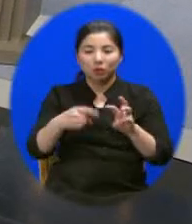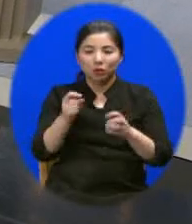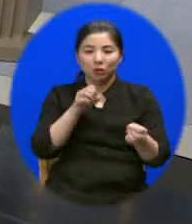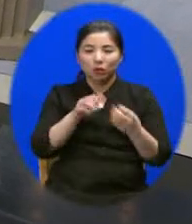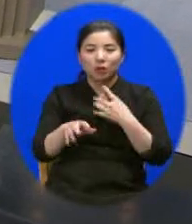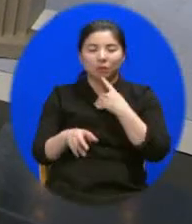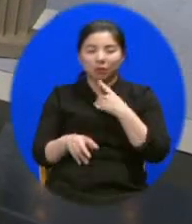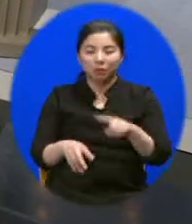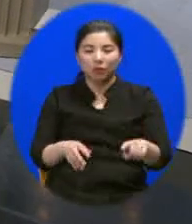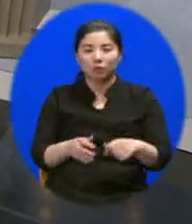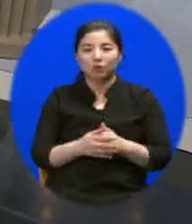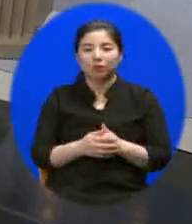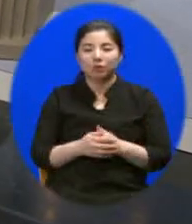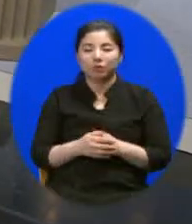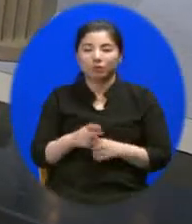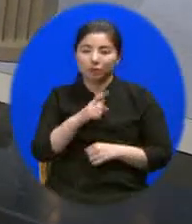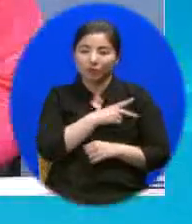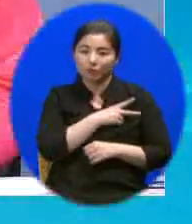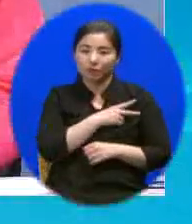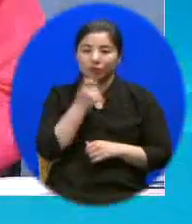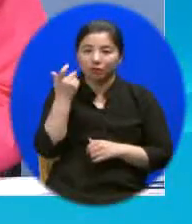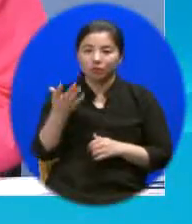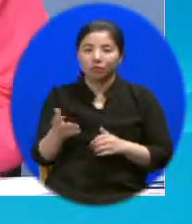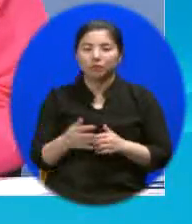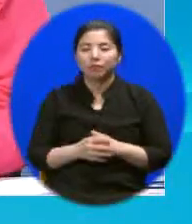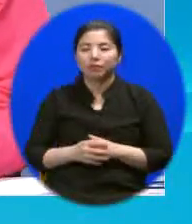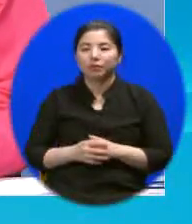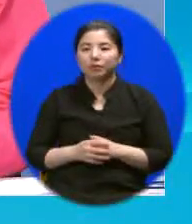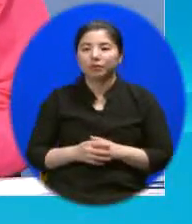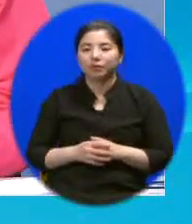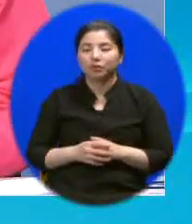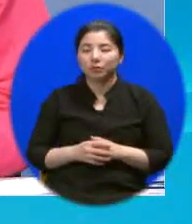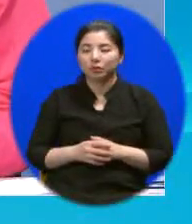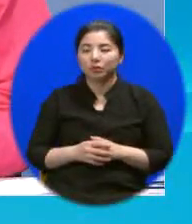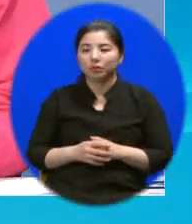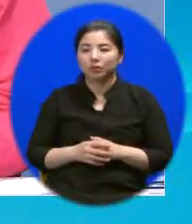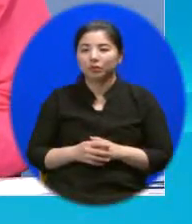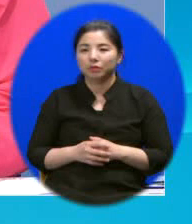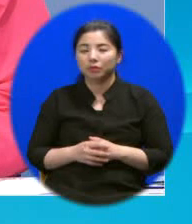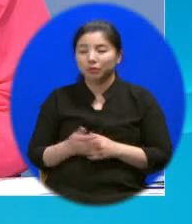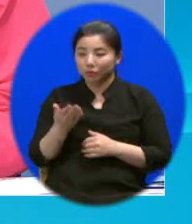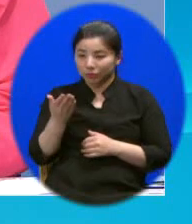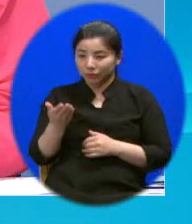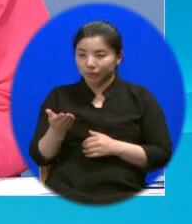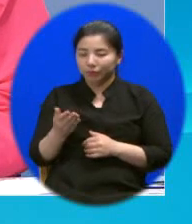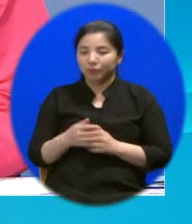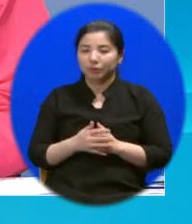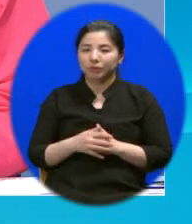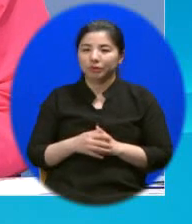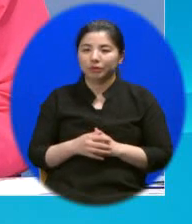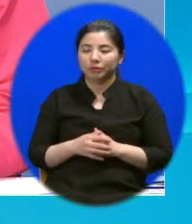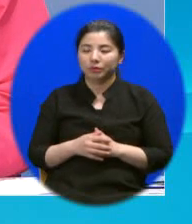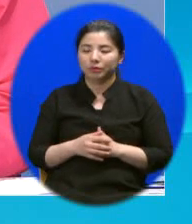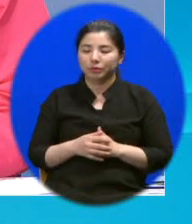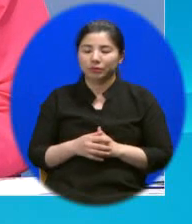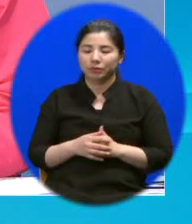1분 입니다 경제수도 질문 하시오 우리 그 이 무선 후보님